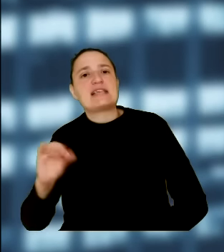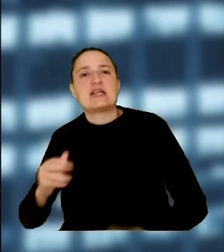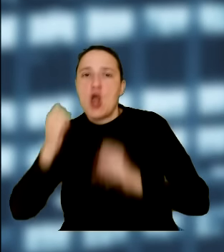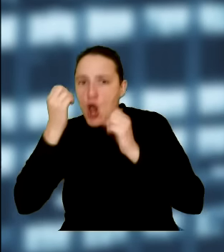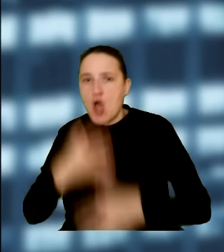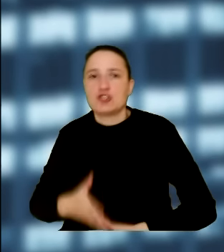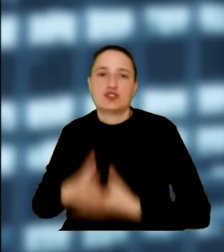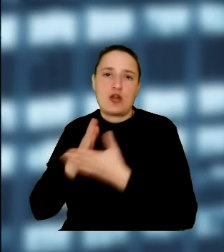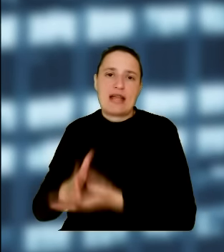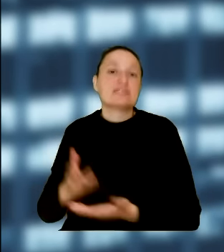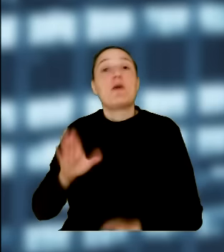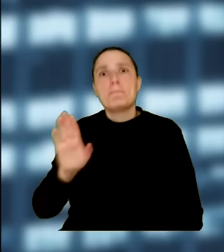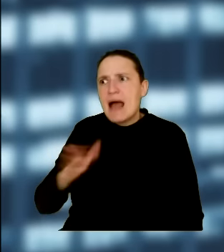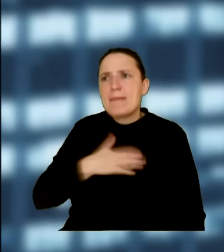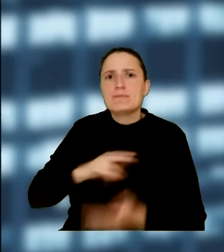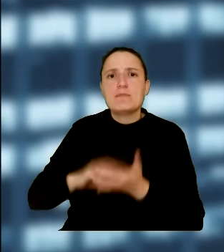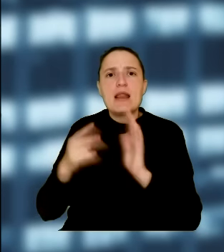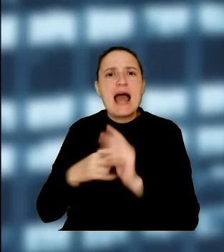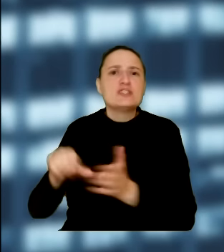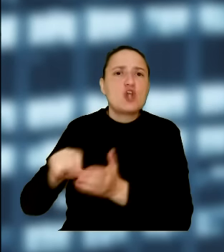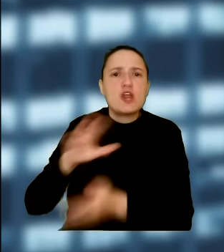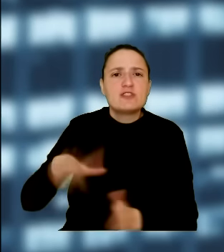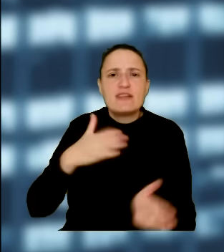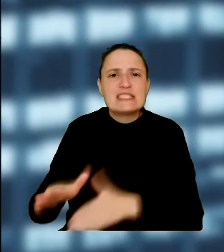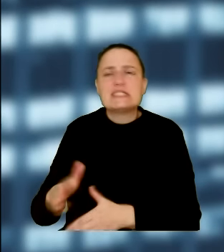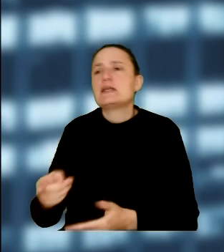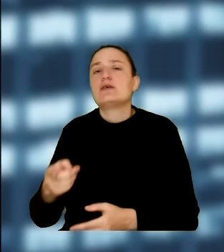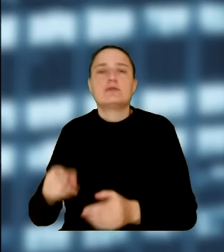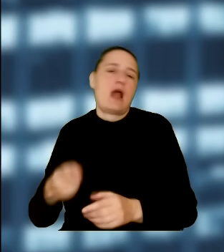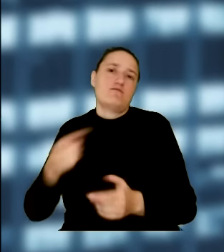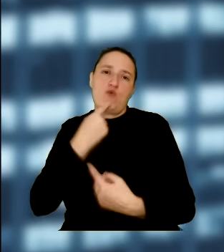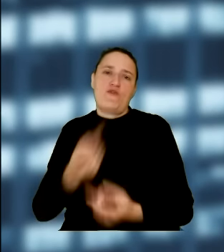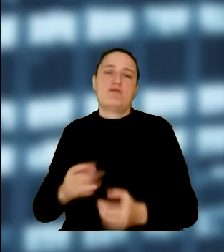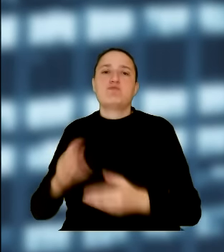ręku master plan, decyzję środowiskową, gotowe projekty, sama budowa przeciągnie się do